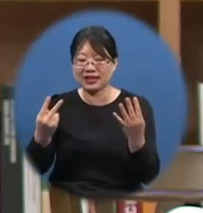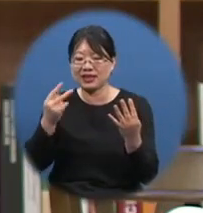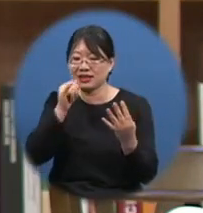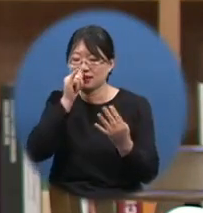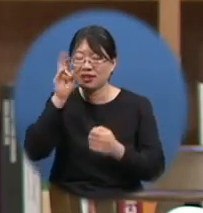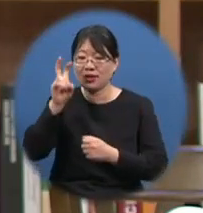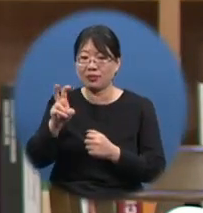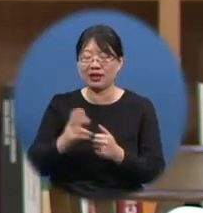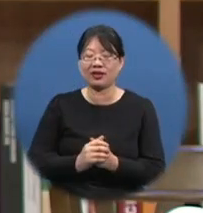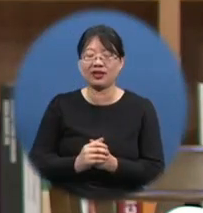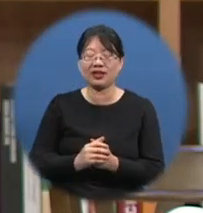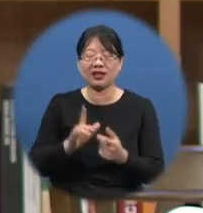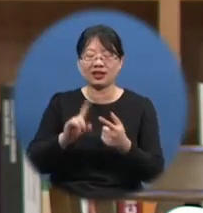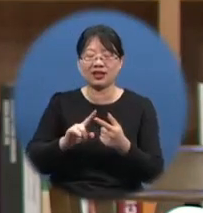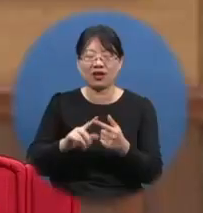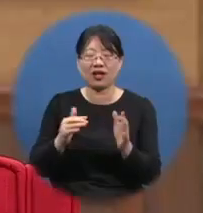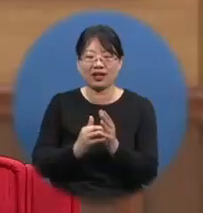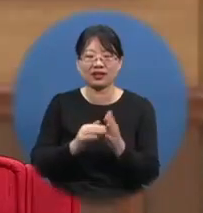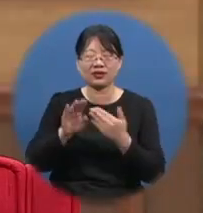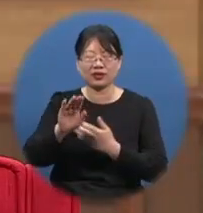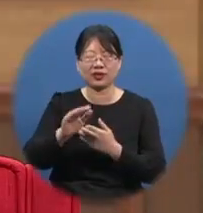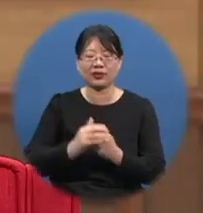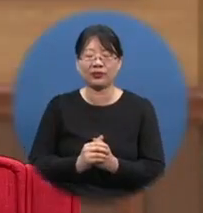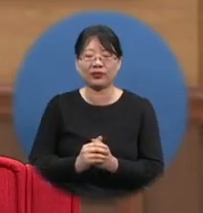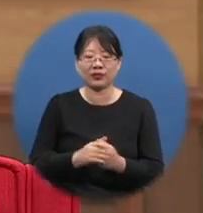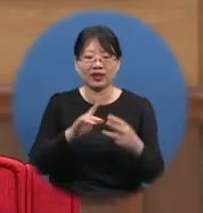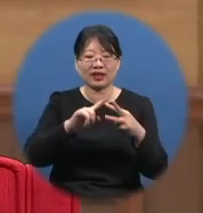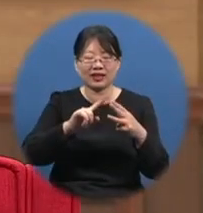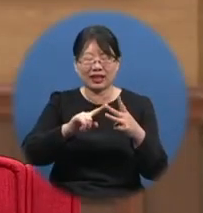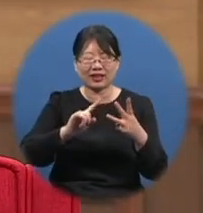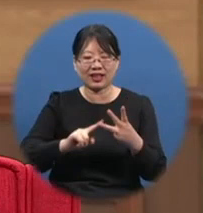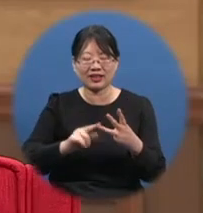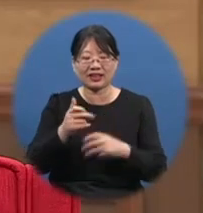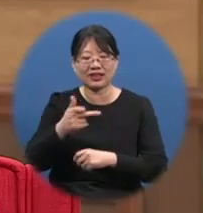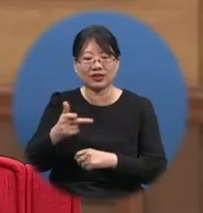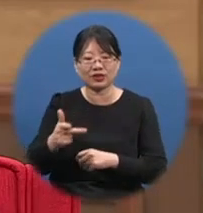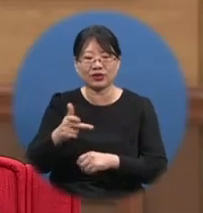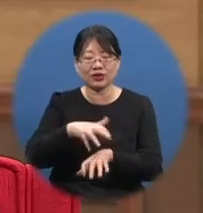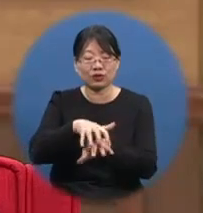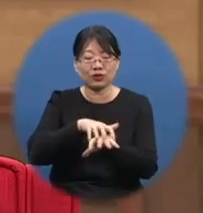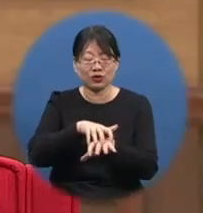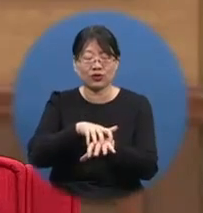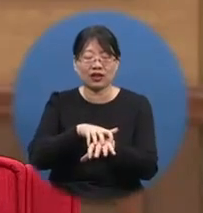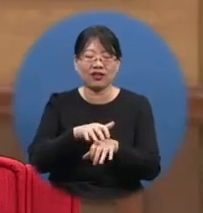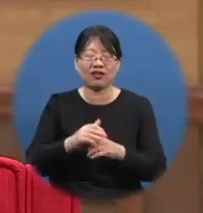그래야 되겠죠. 예. 그래서 그걸 하고 세 가지의 큰 구성,